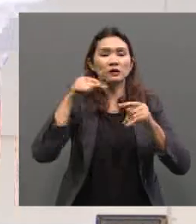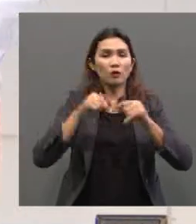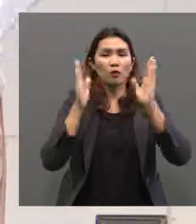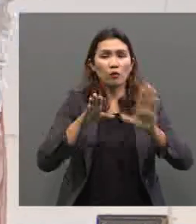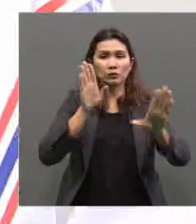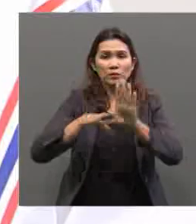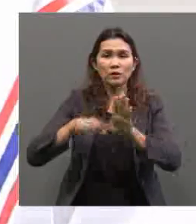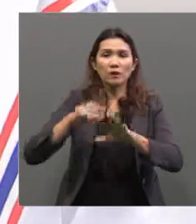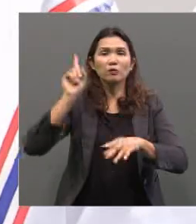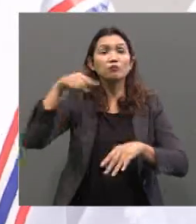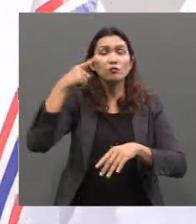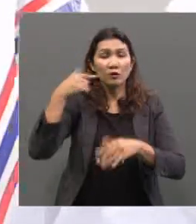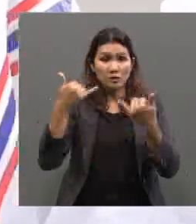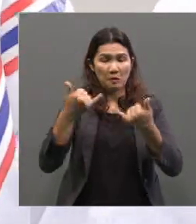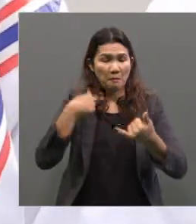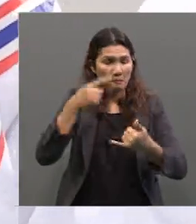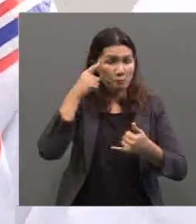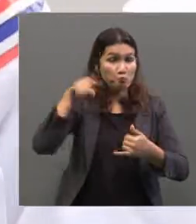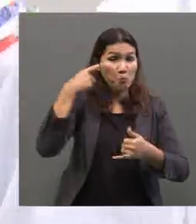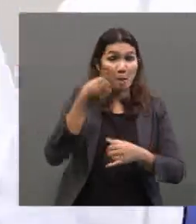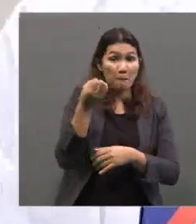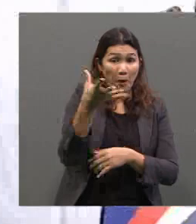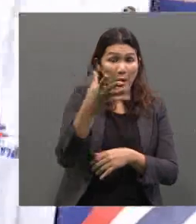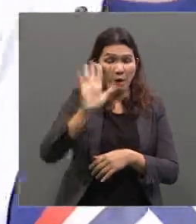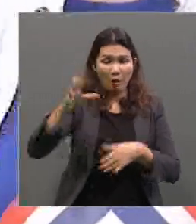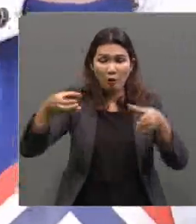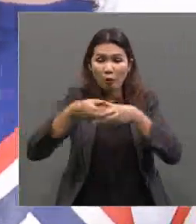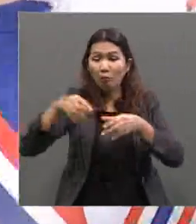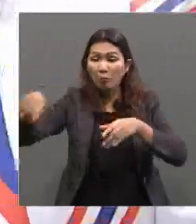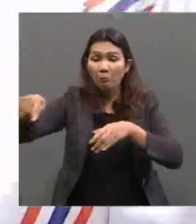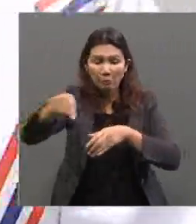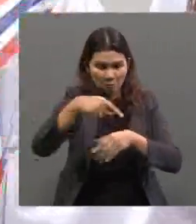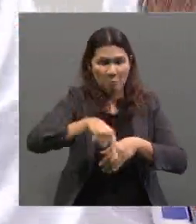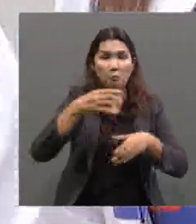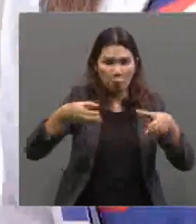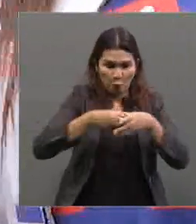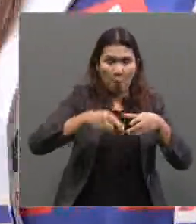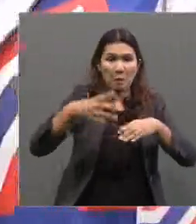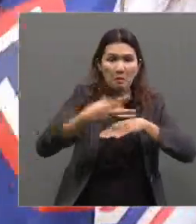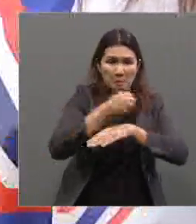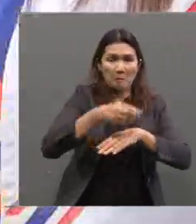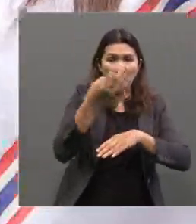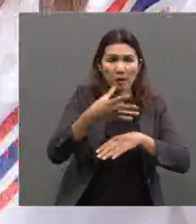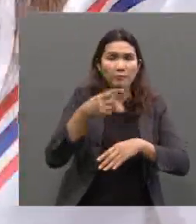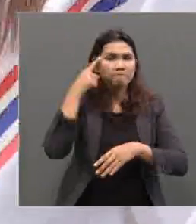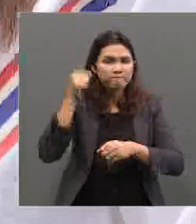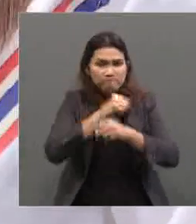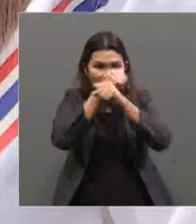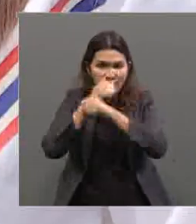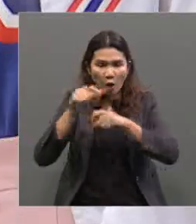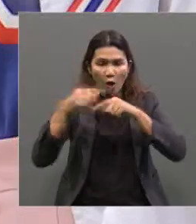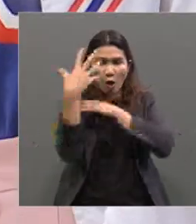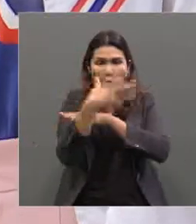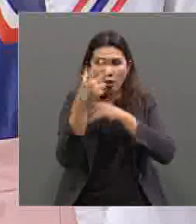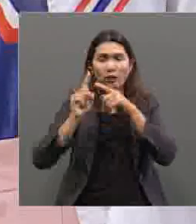ที่ผู้สมัครส.ส.หญิงของพรรคที่มีมากกว่าพรรคการเมืองอื่นนะครับและก็จะผลักดันกฎหมายเรื่องการป้องกันการล่อลวงล่วงละเมิดที่